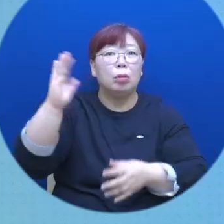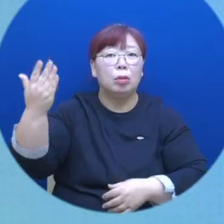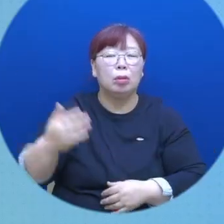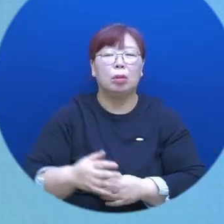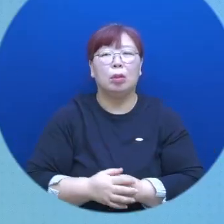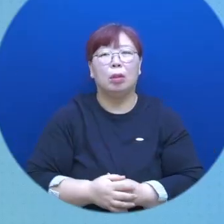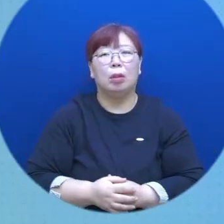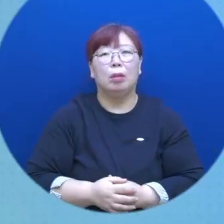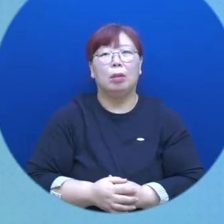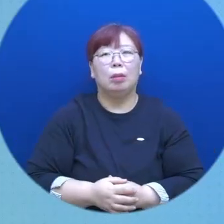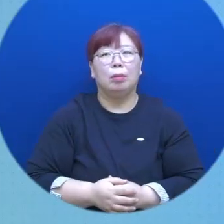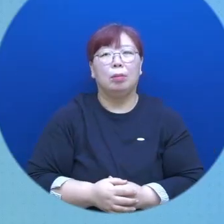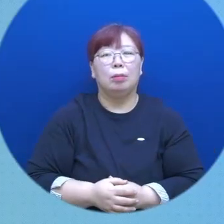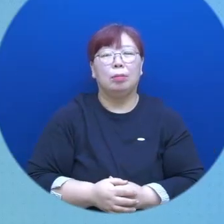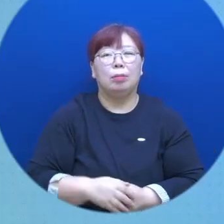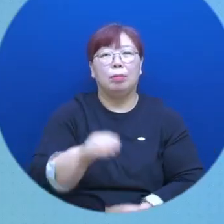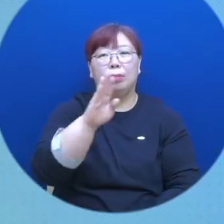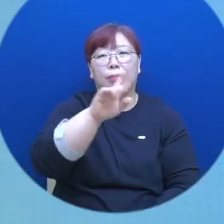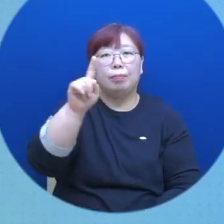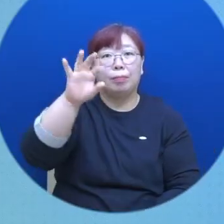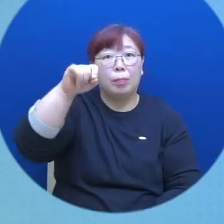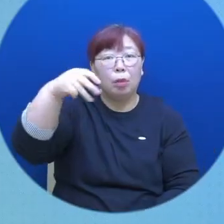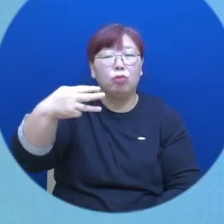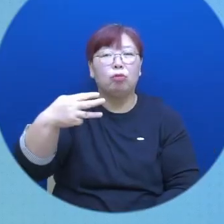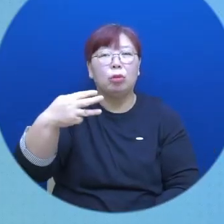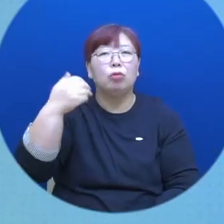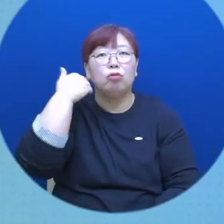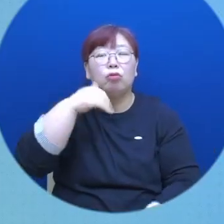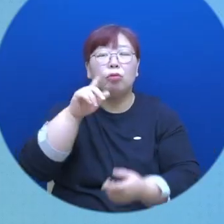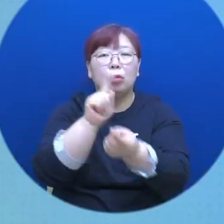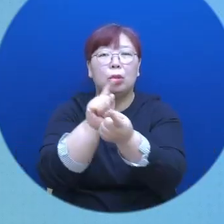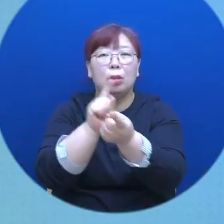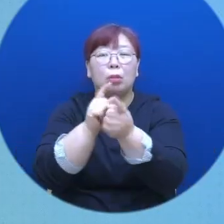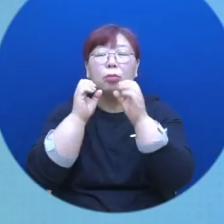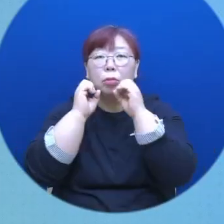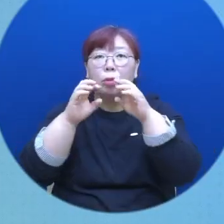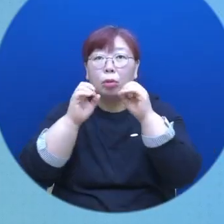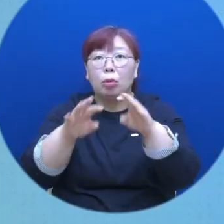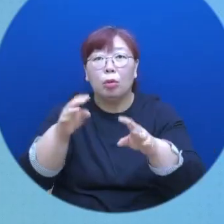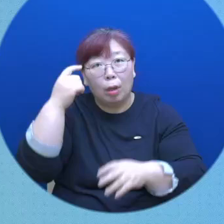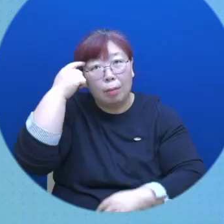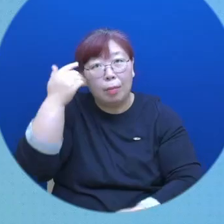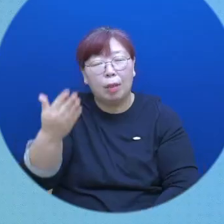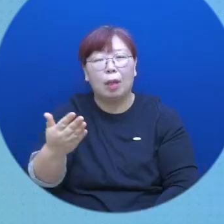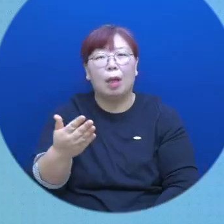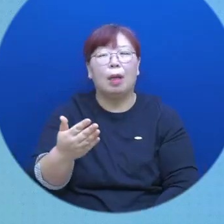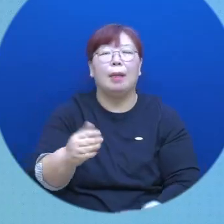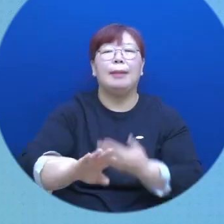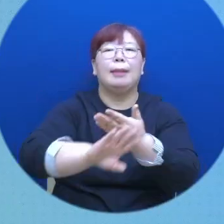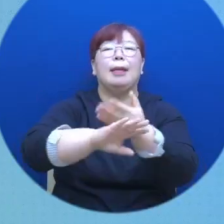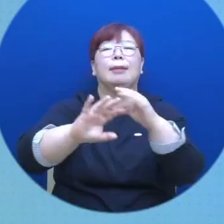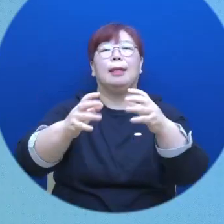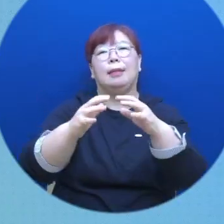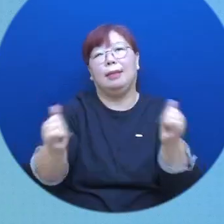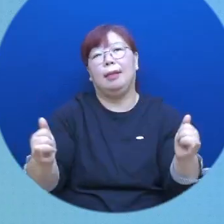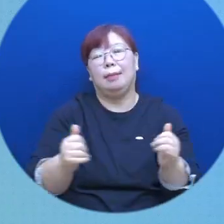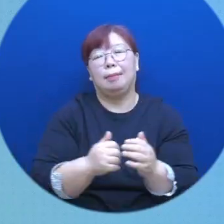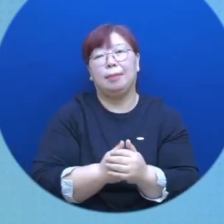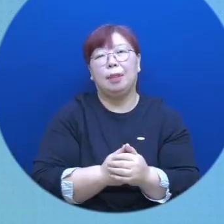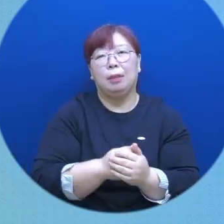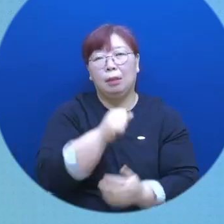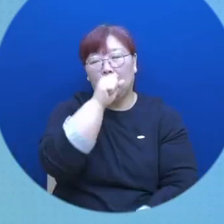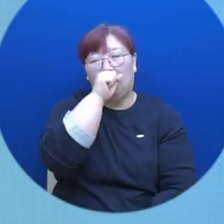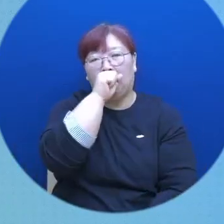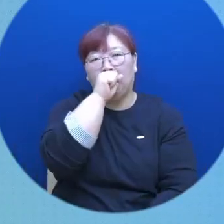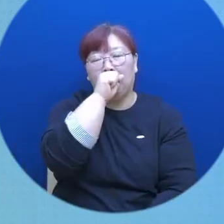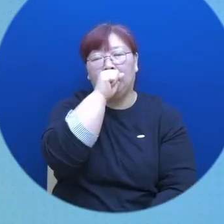바울은 그 대상이 누구냐? 이방입니다. 그렇기 때문에 이 고넬료는 사도행전에